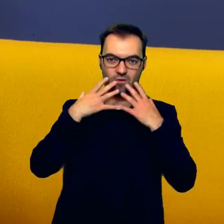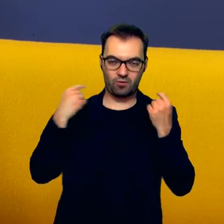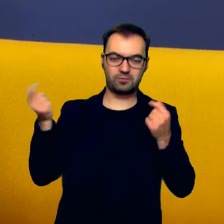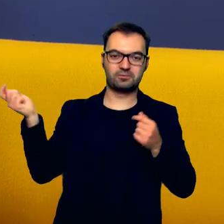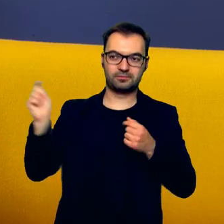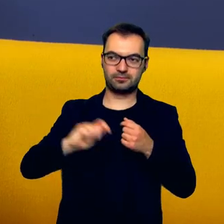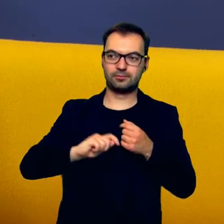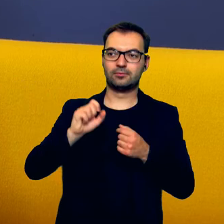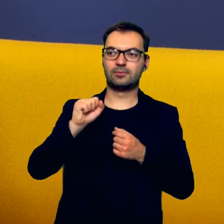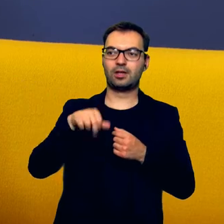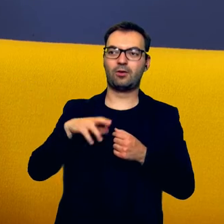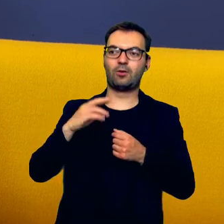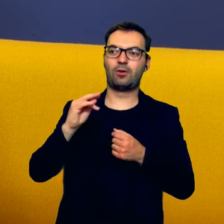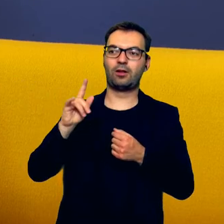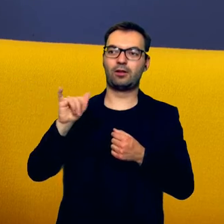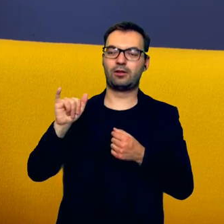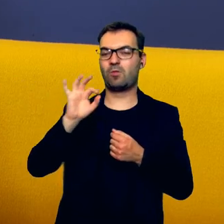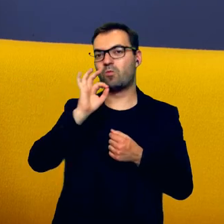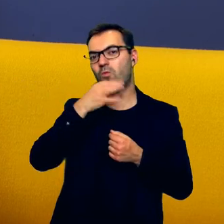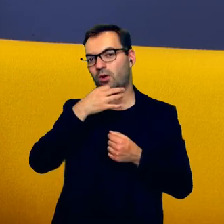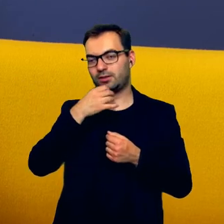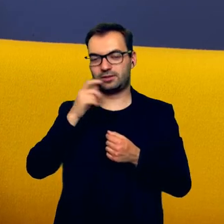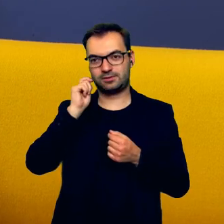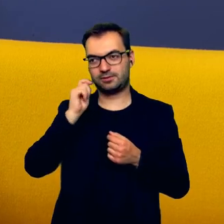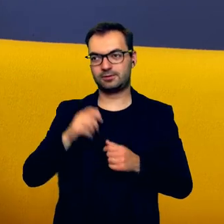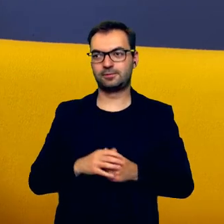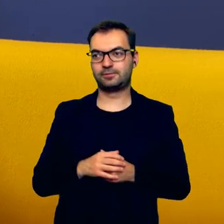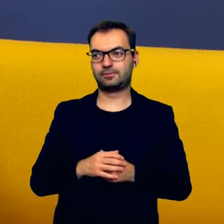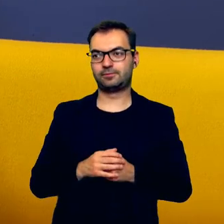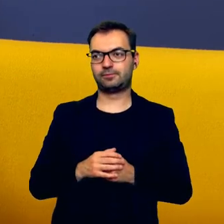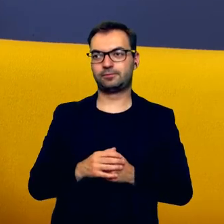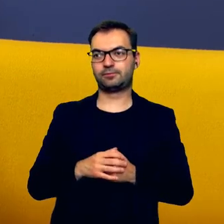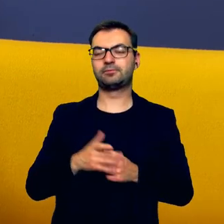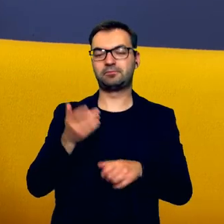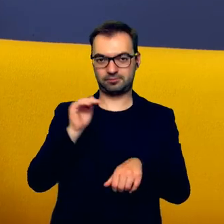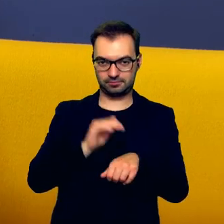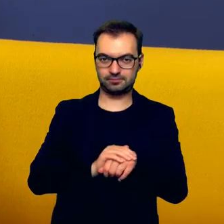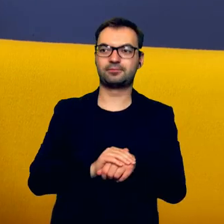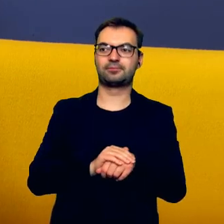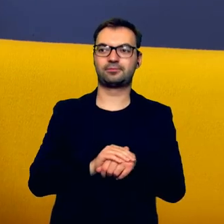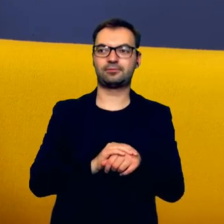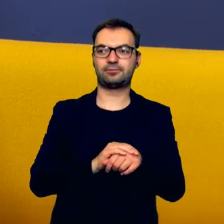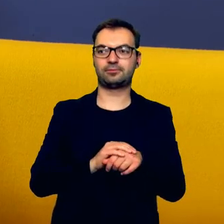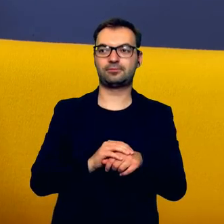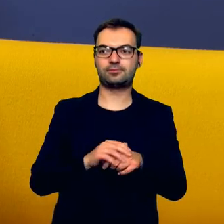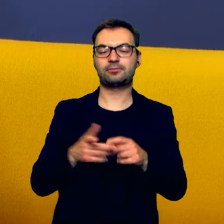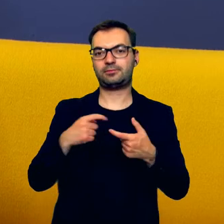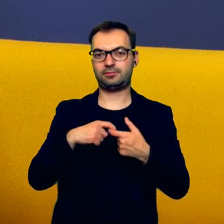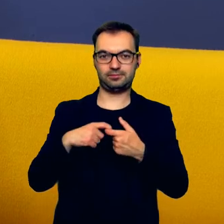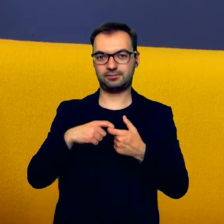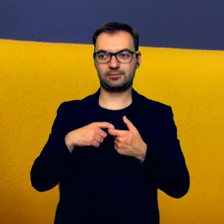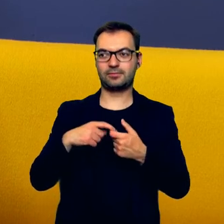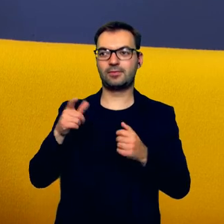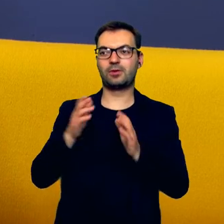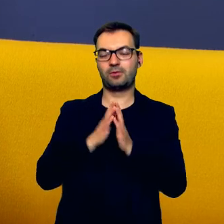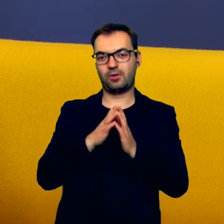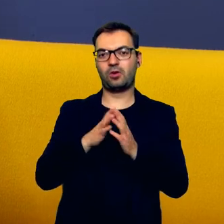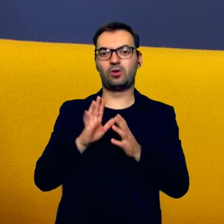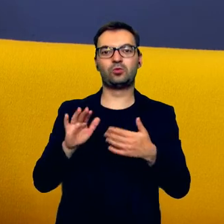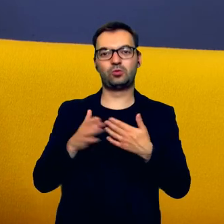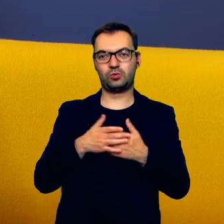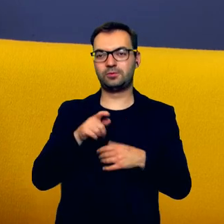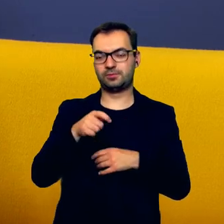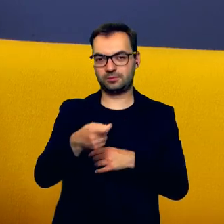i Aurelia, młoda wówczas, młodziutka dziewczyna, zgadza się na związek z nim, on ją prosi o